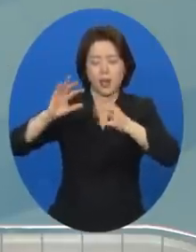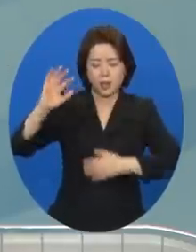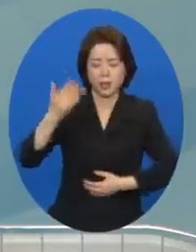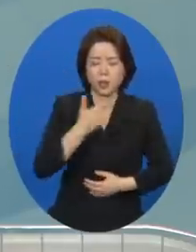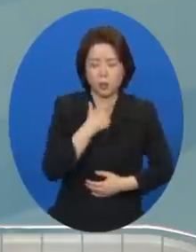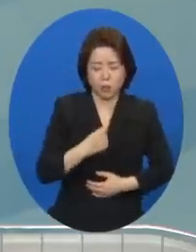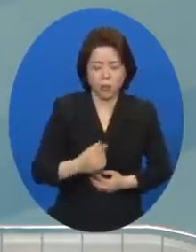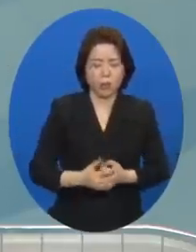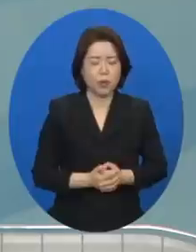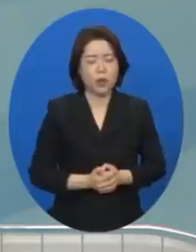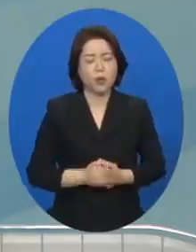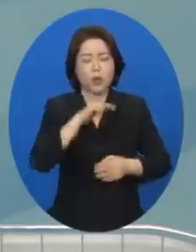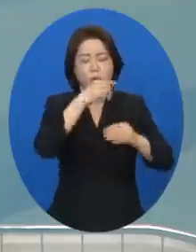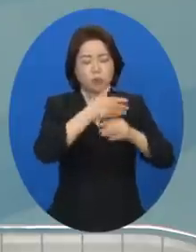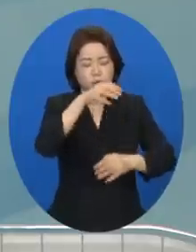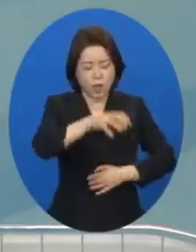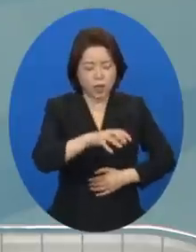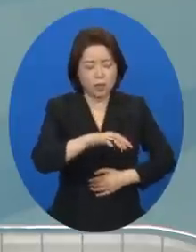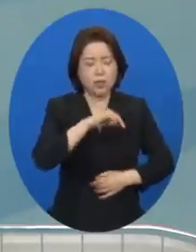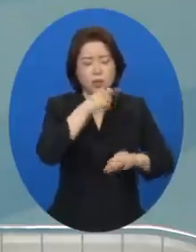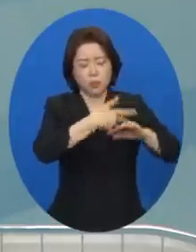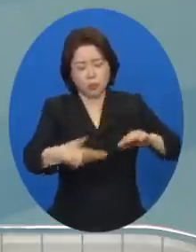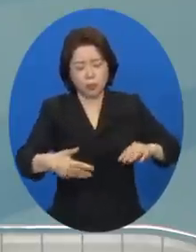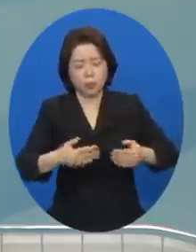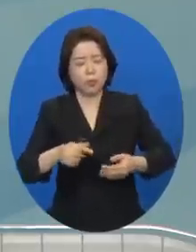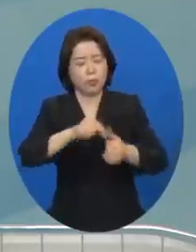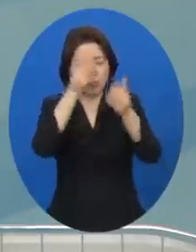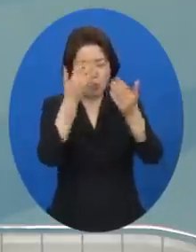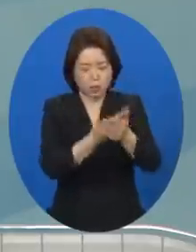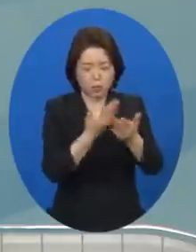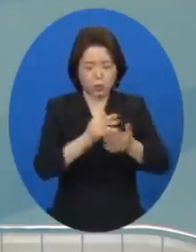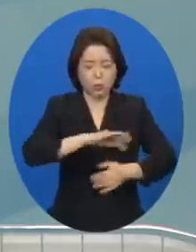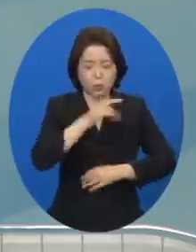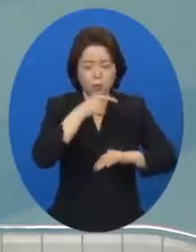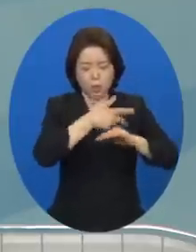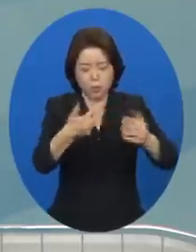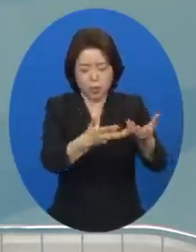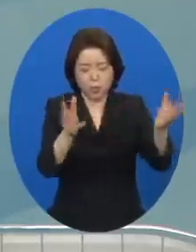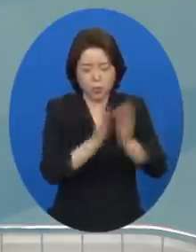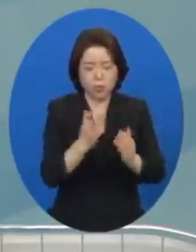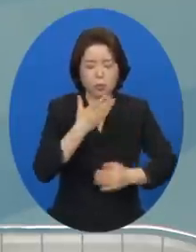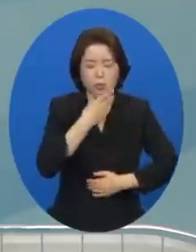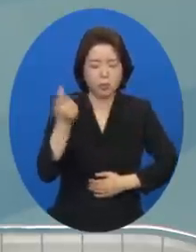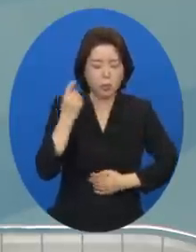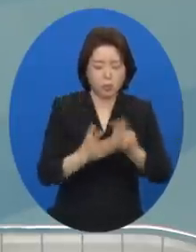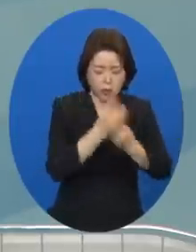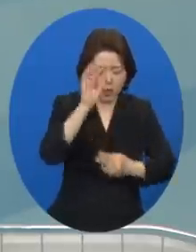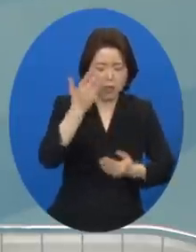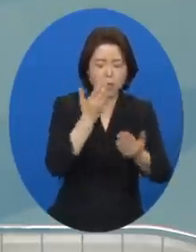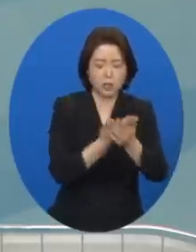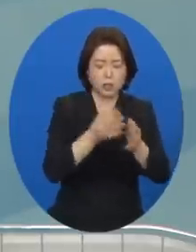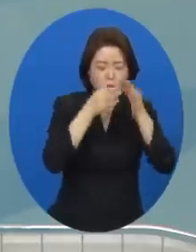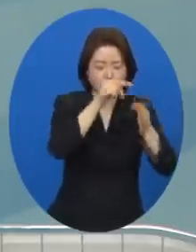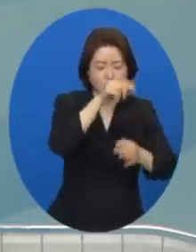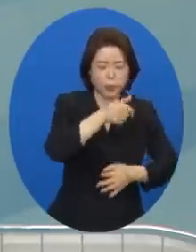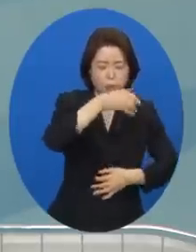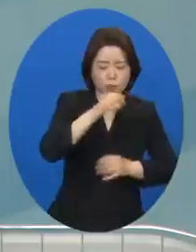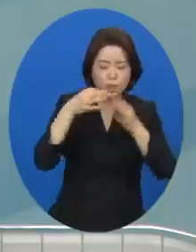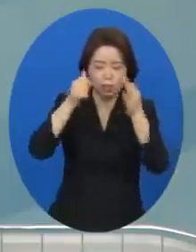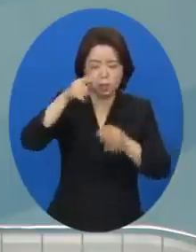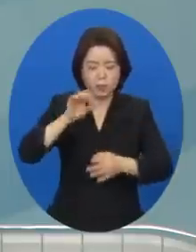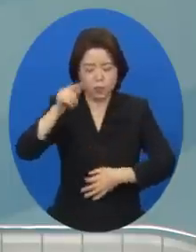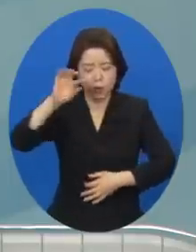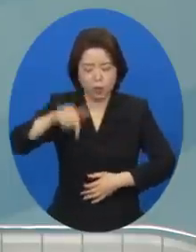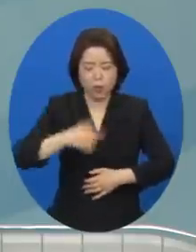원하며 북한에 있는 동포들 구원해 주시고 우리 민족이 복음으로 하나되게 하시고 경 국기 목사님 김정욱